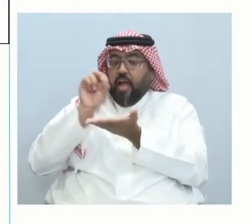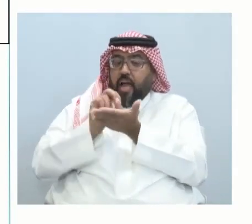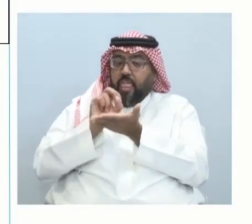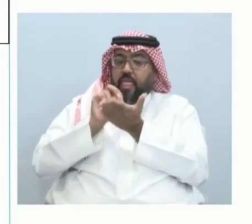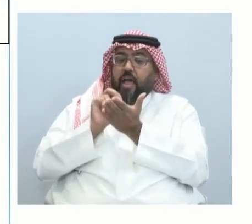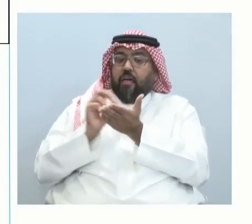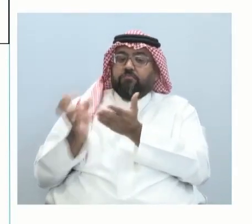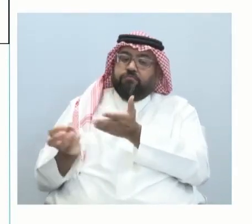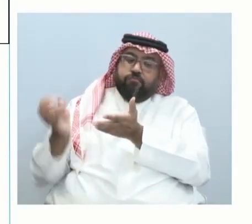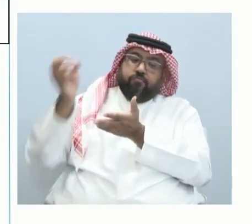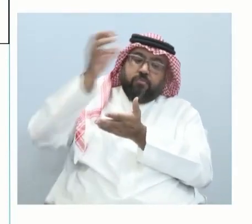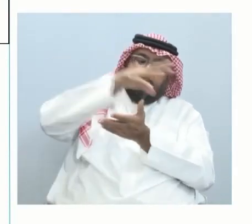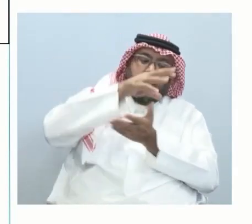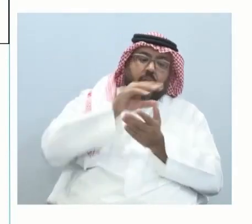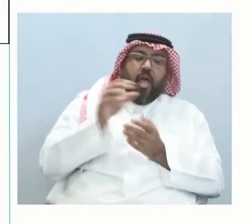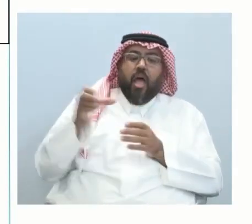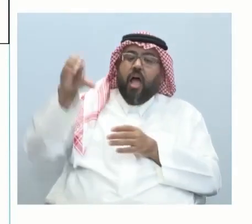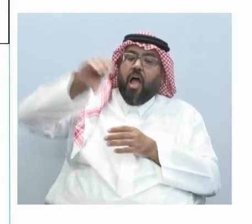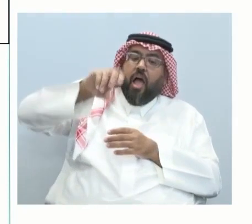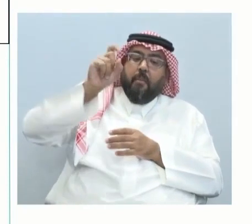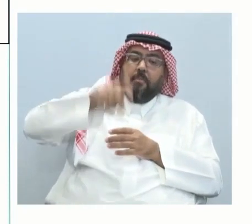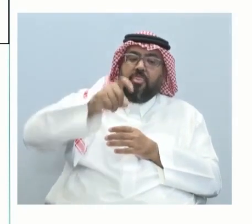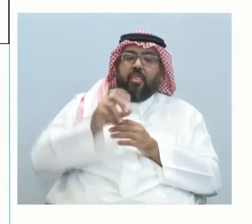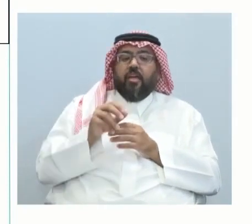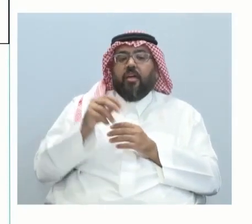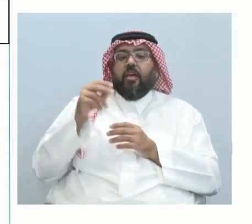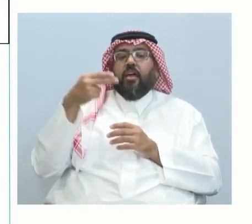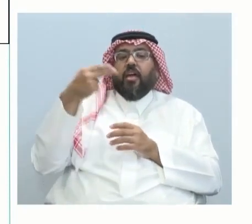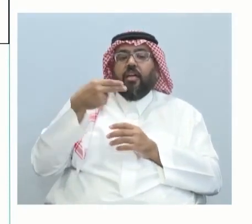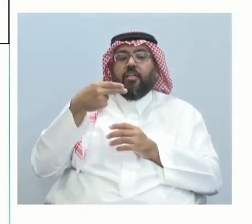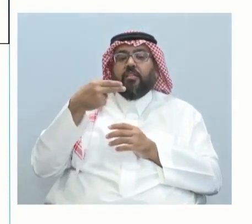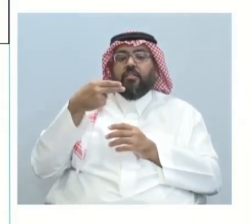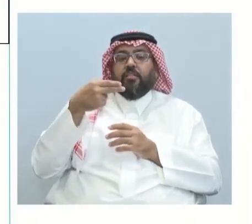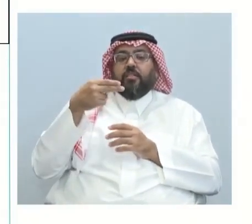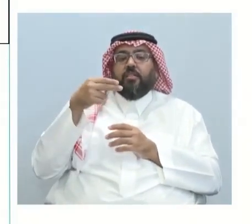بتشكل عندي ايون مين او يشكل عندي حمض الاتش اف